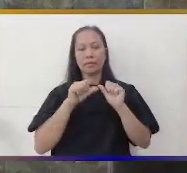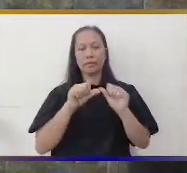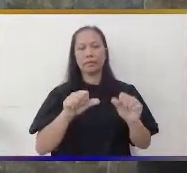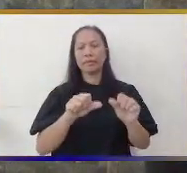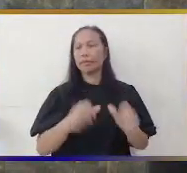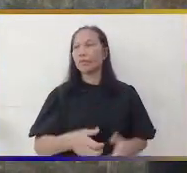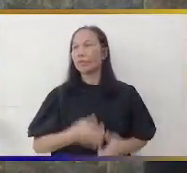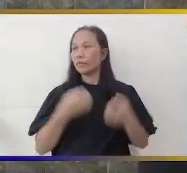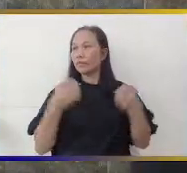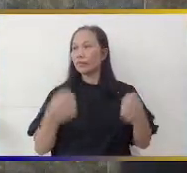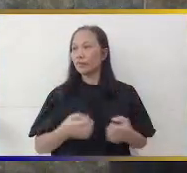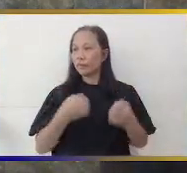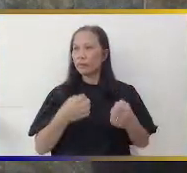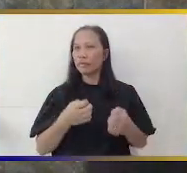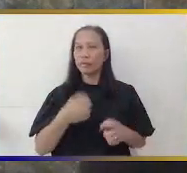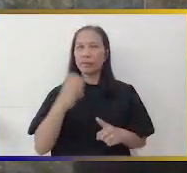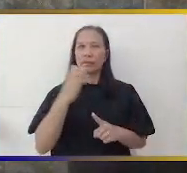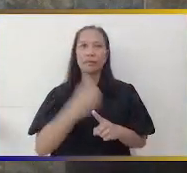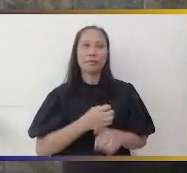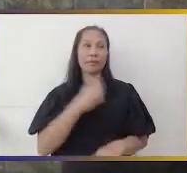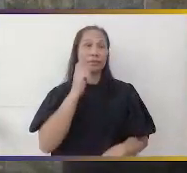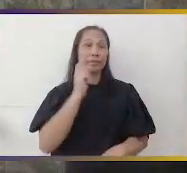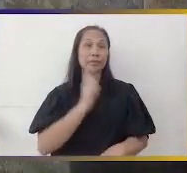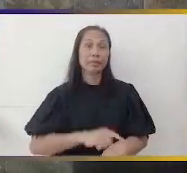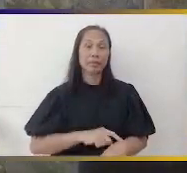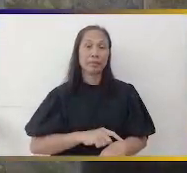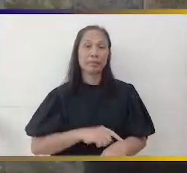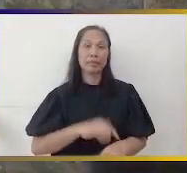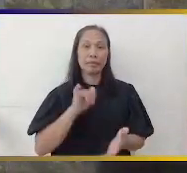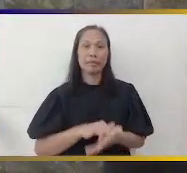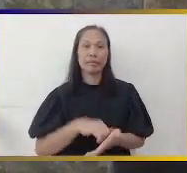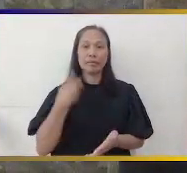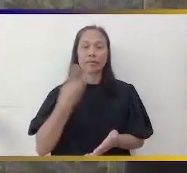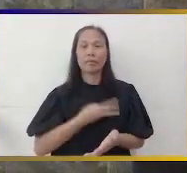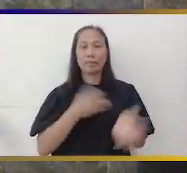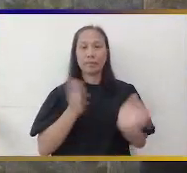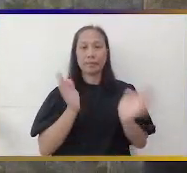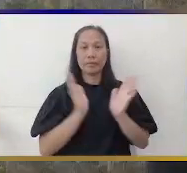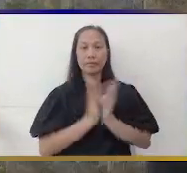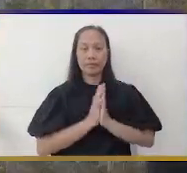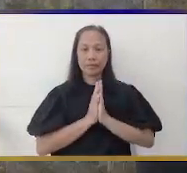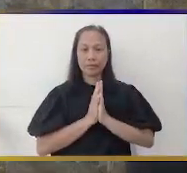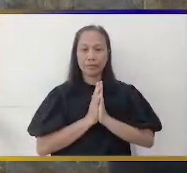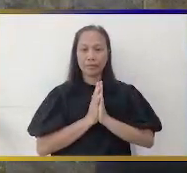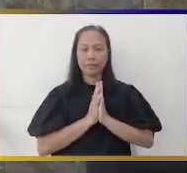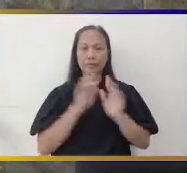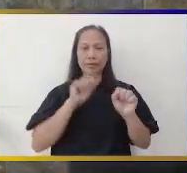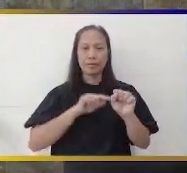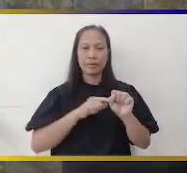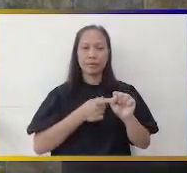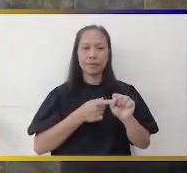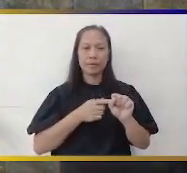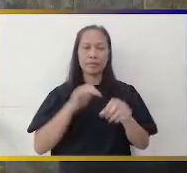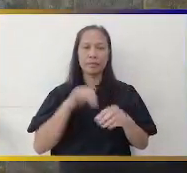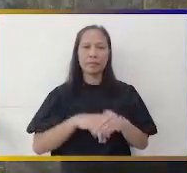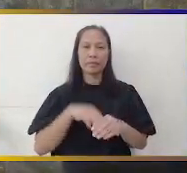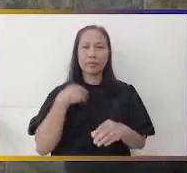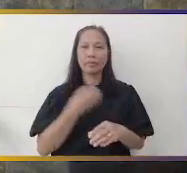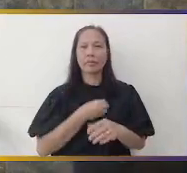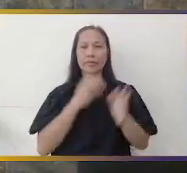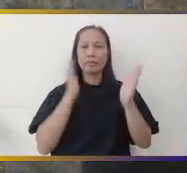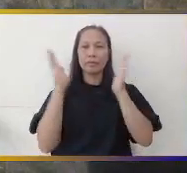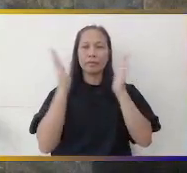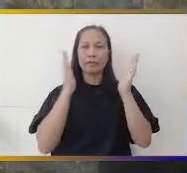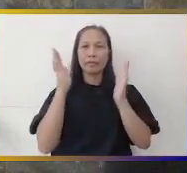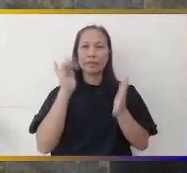kapatid Everytime na tayo po ay nananalangin ano po tayo po ay nananalangin sa simulan ng ating pananambahan is that we